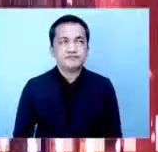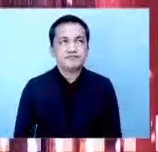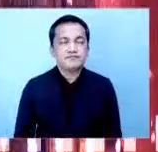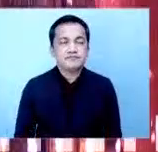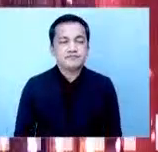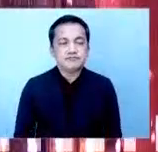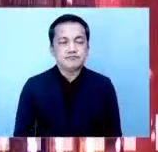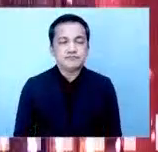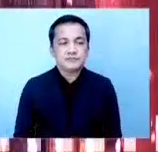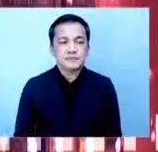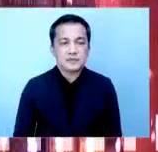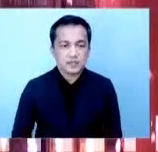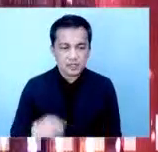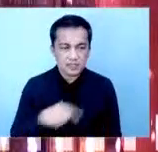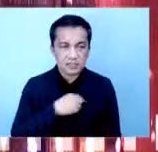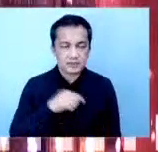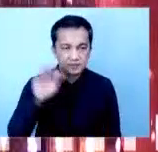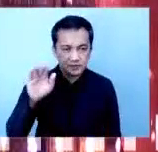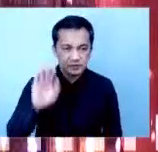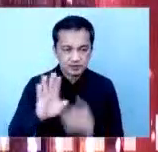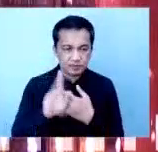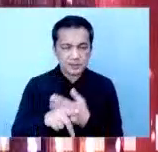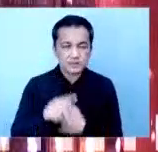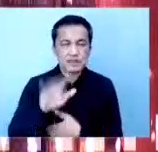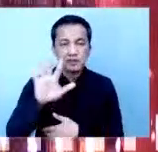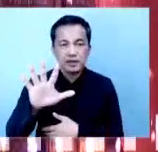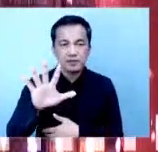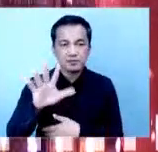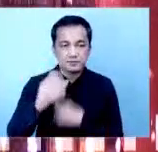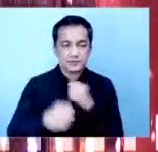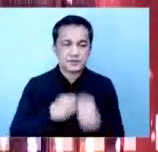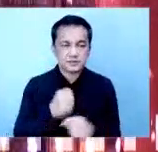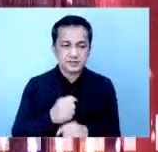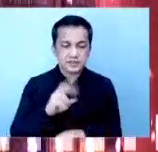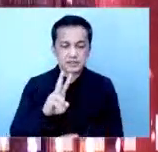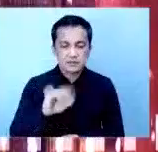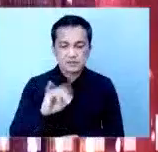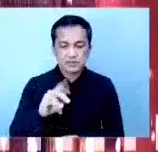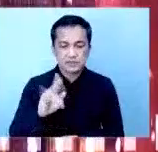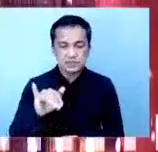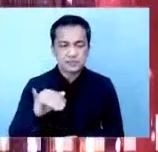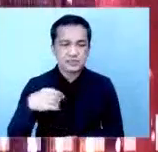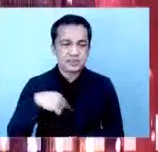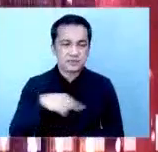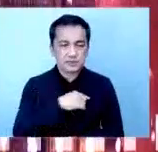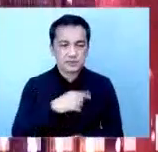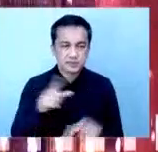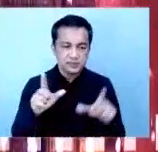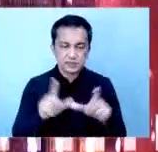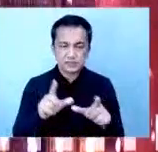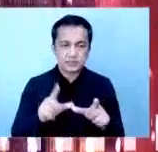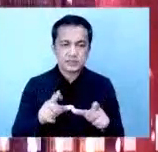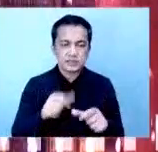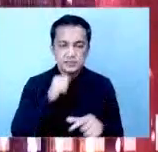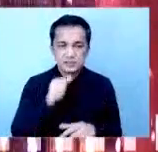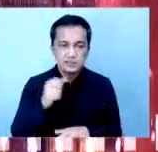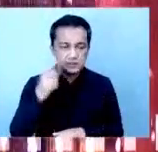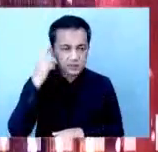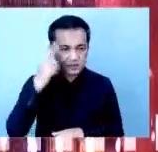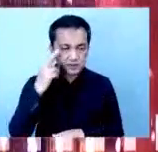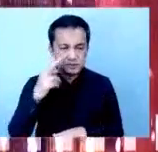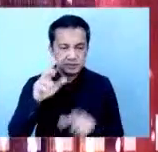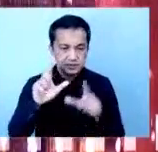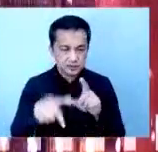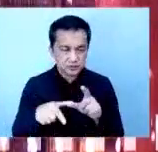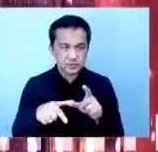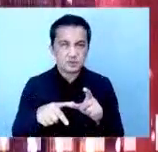panawagan talaga namin na maibalik po yung 5 years na validity ng aming prangkisa at hindi po dahilan na i-revoke yung aming